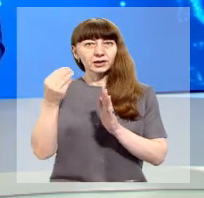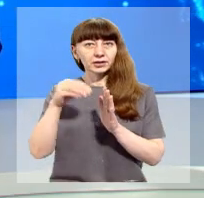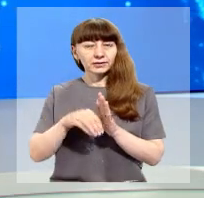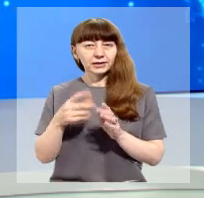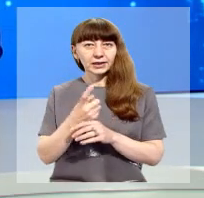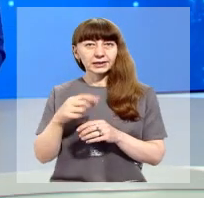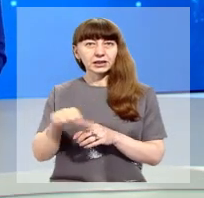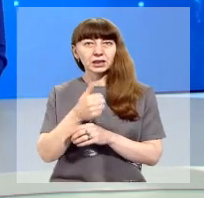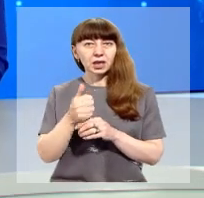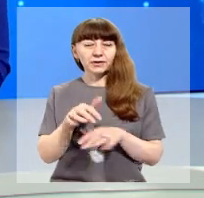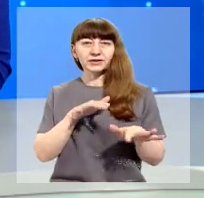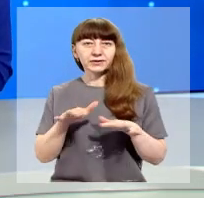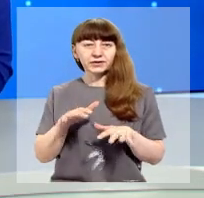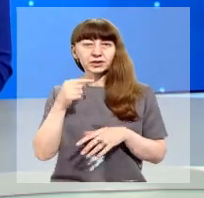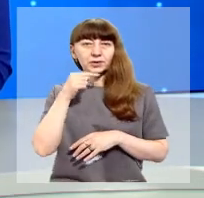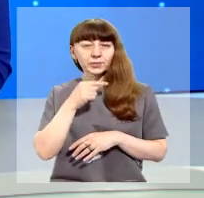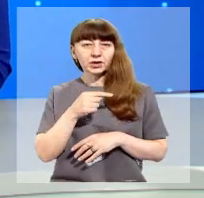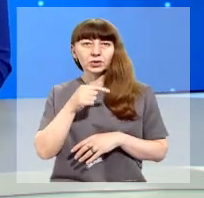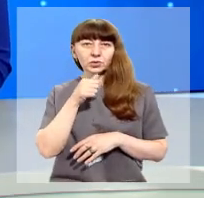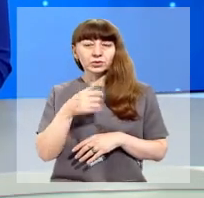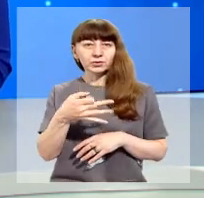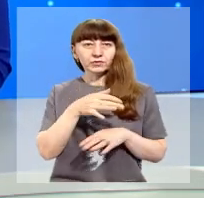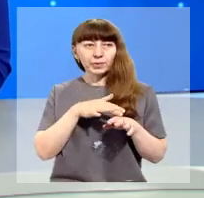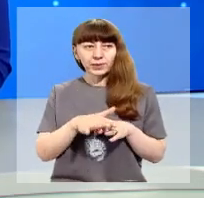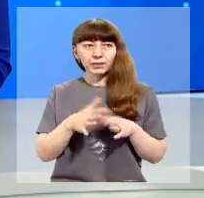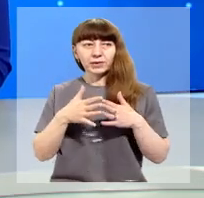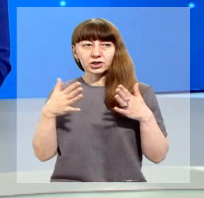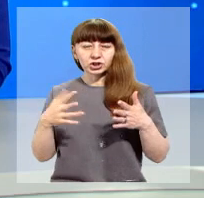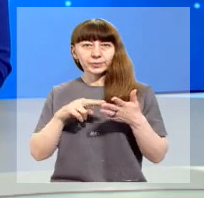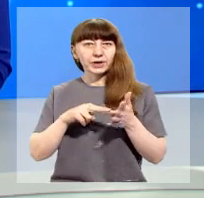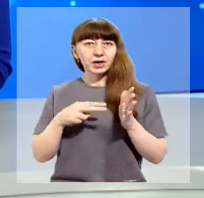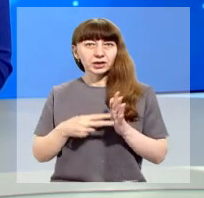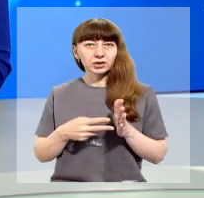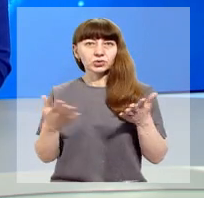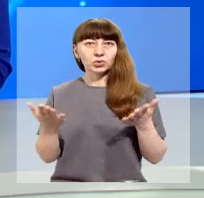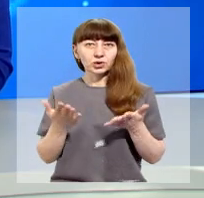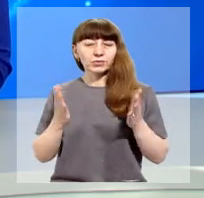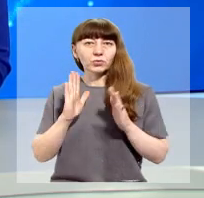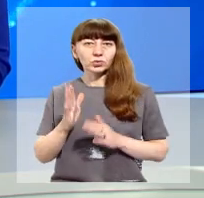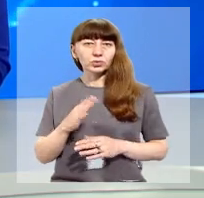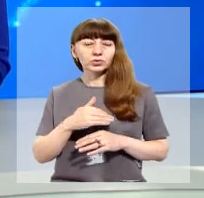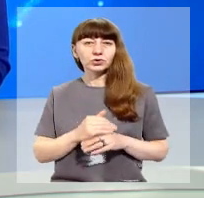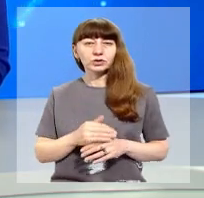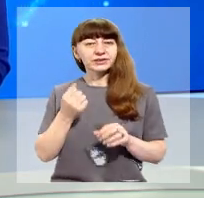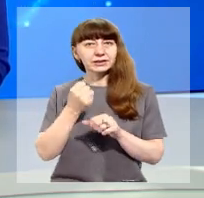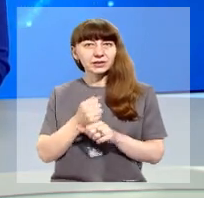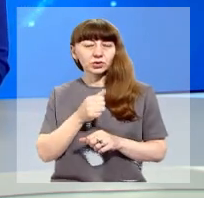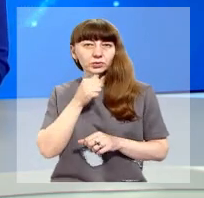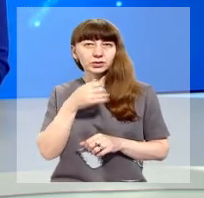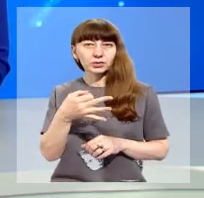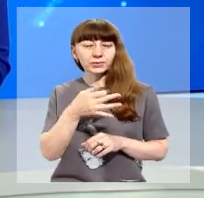Инвестиции – это основной двигатель экономики. В регионе идет реализация масштабных проектов, которые в дальнейшем сделают область